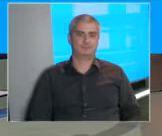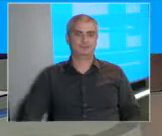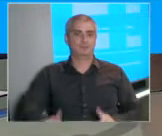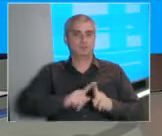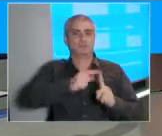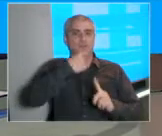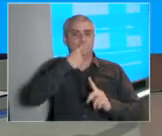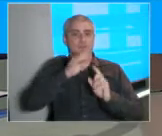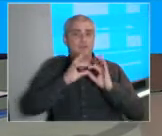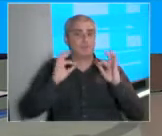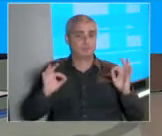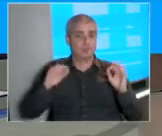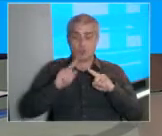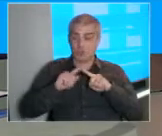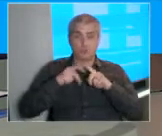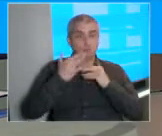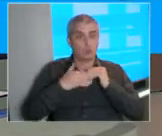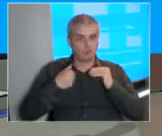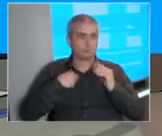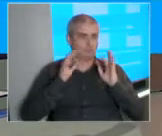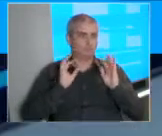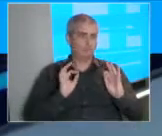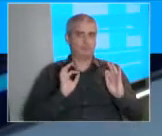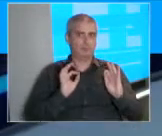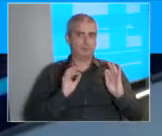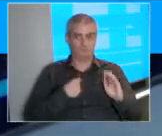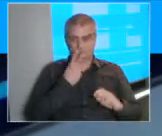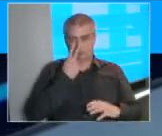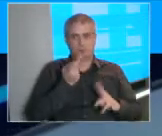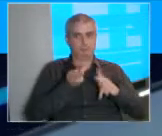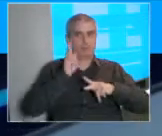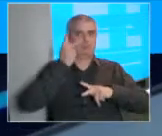בתחילת התוכנית, בחודשים האחרונים אנחנו באמת רואים